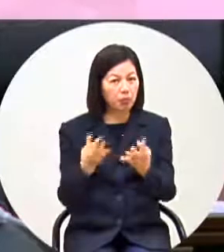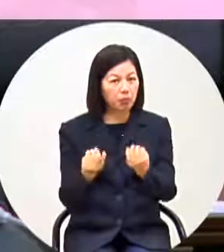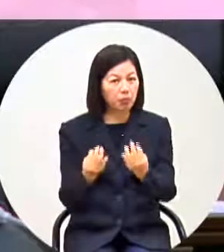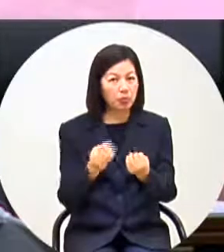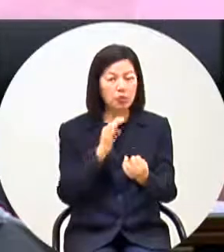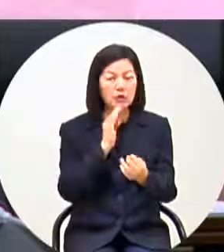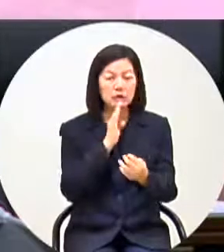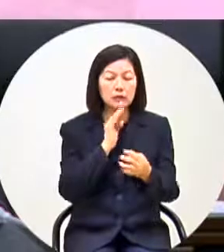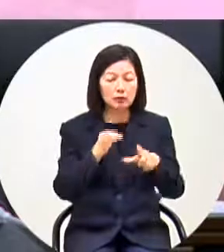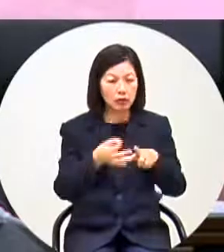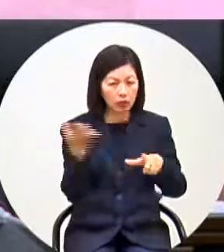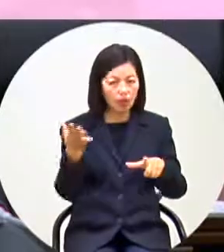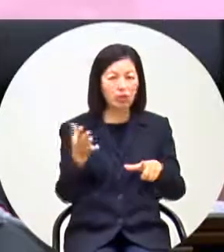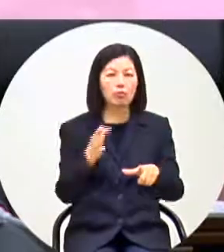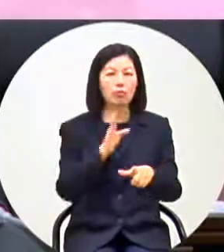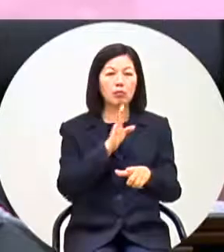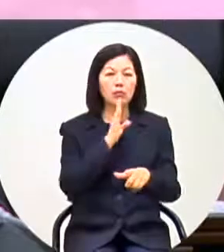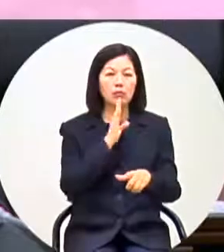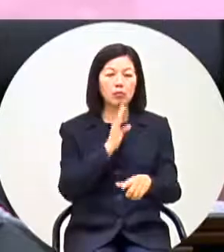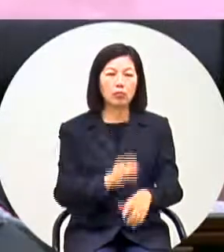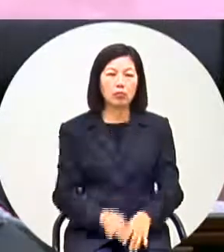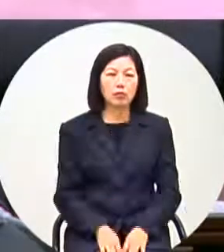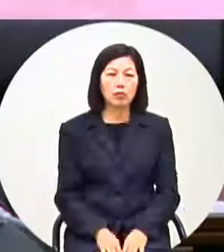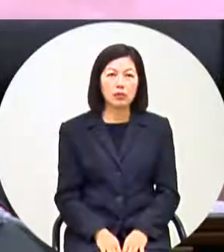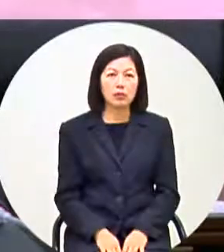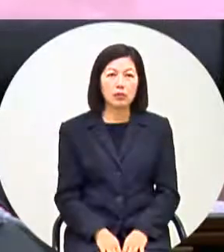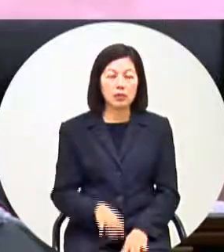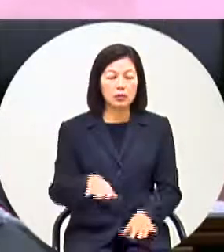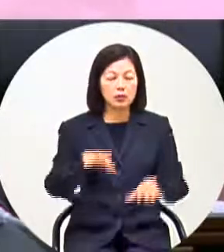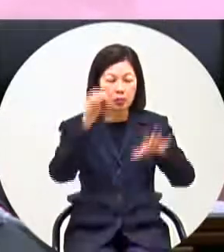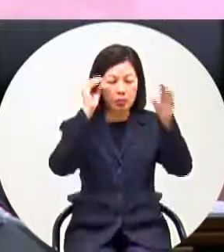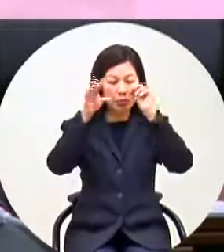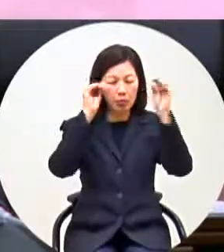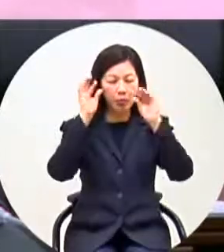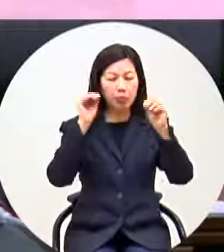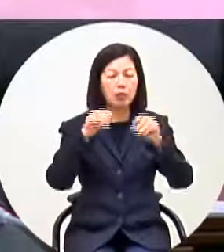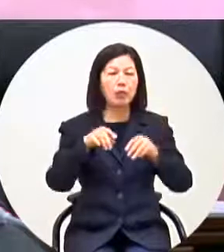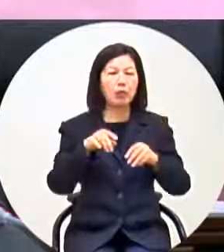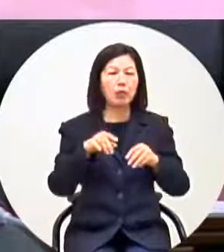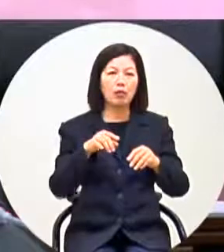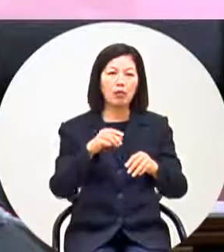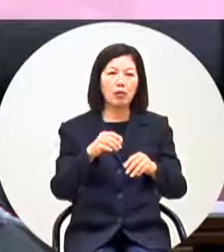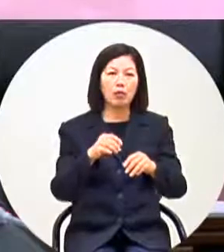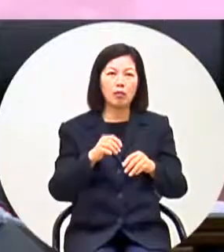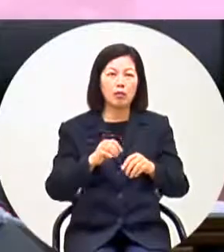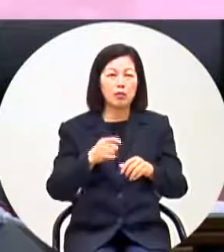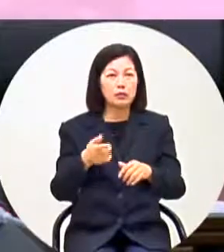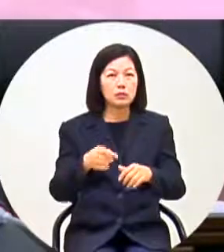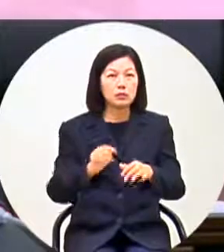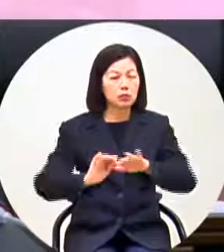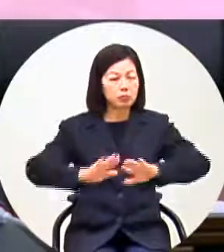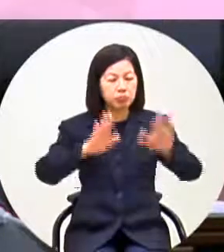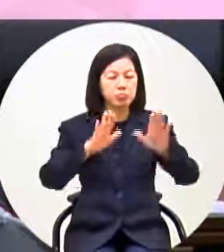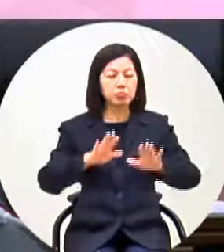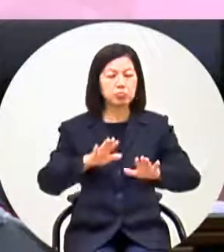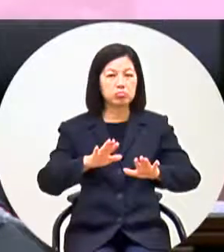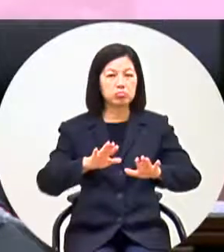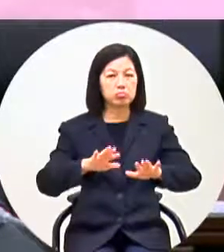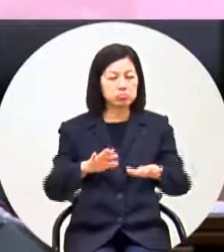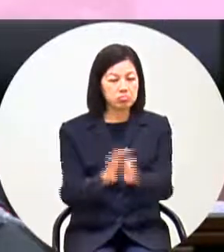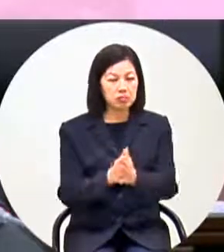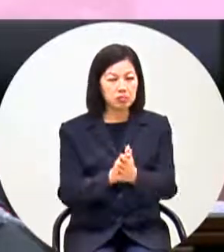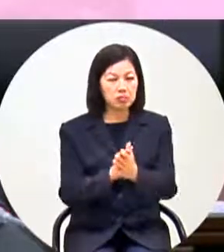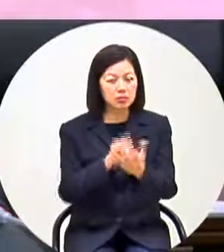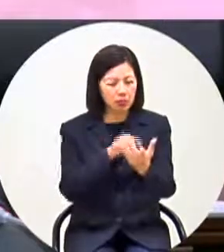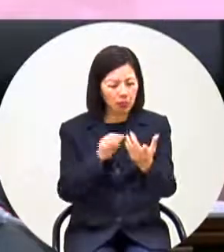现在资讯那么发达，那随时都可以公开的了解哦。那只要我们 AQI